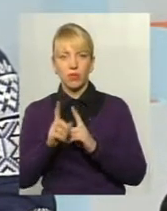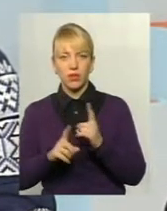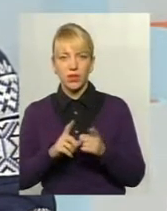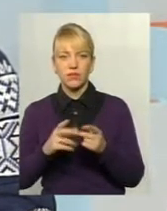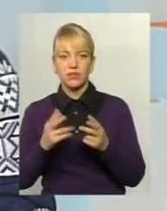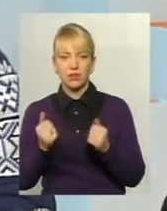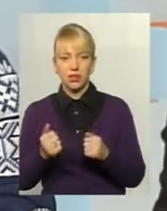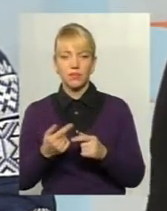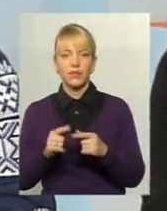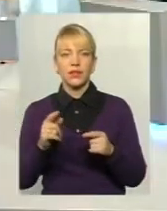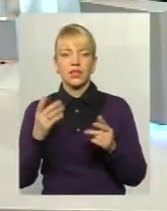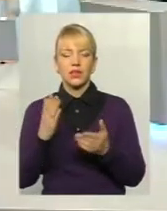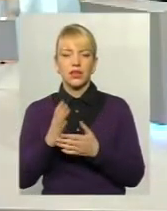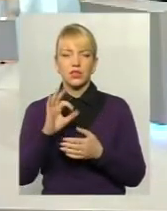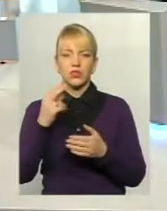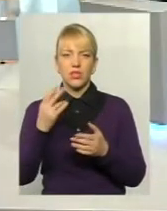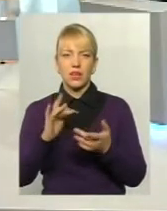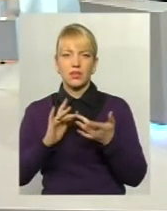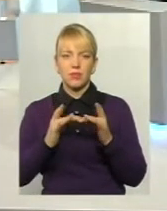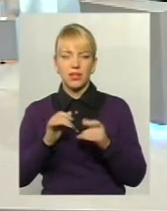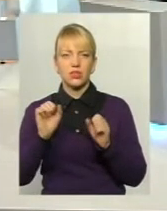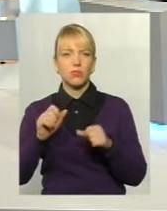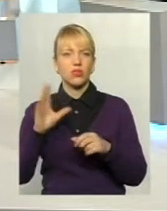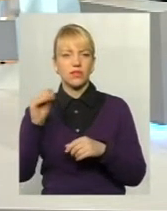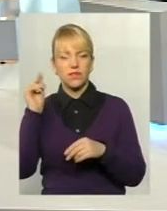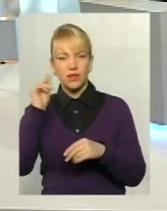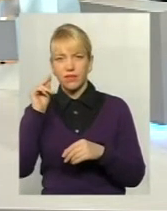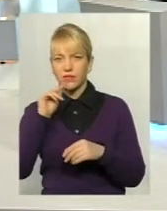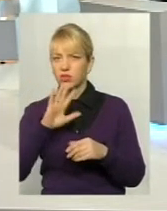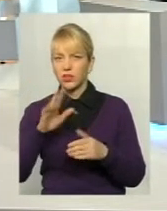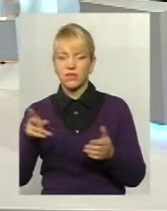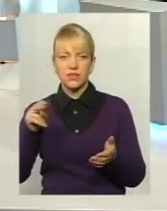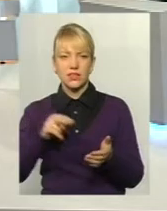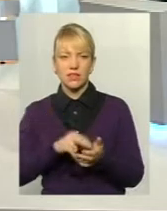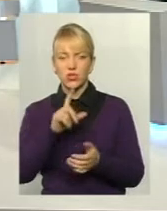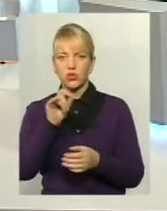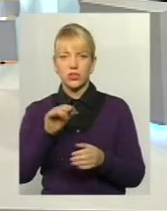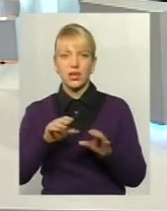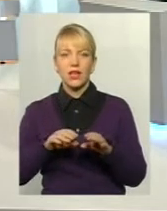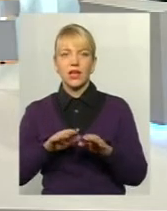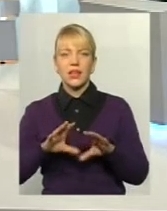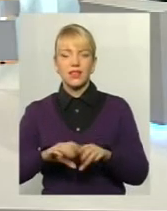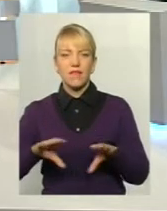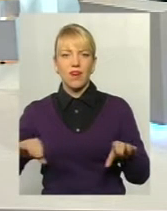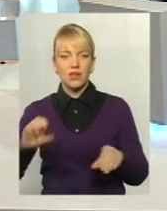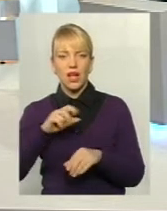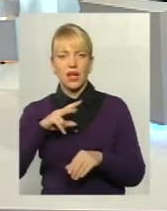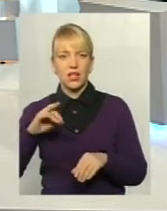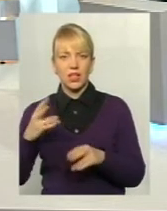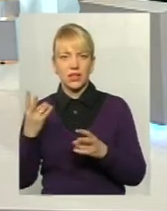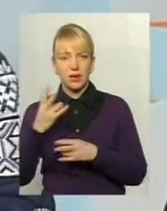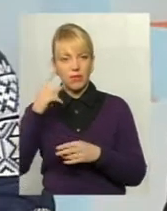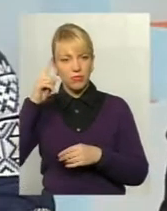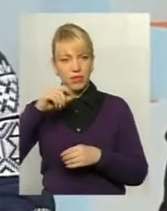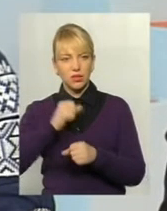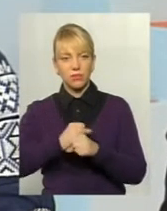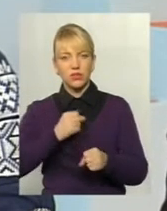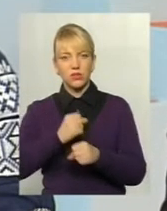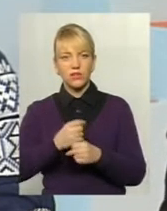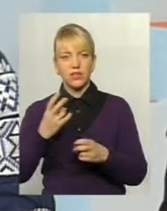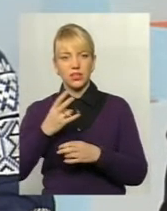зараз є там соціальні мережі, можна все вивчити, не встаючи там з диванчика. Але треба вміти працювати, треба